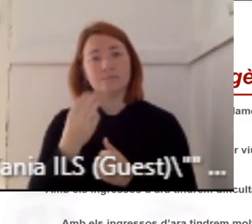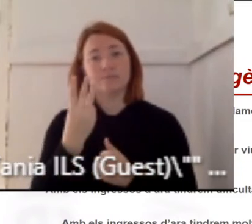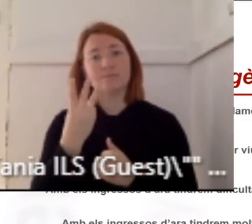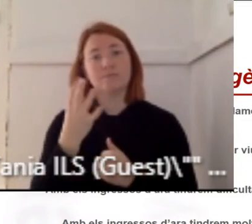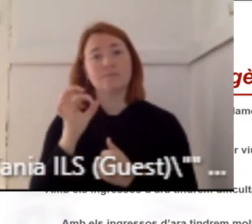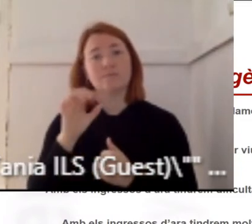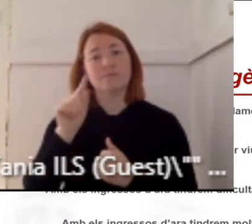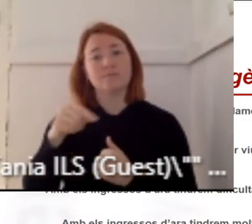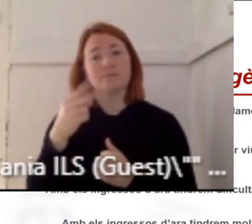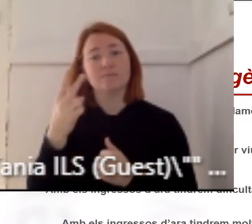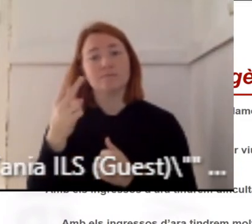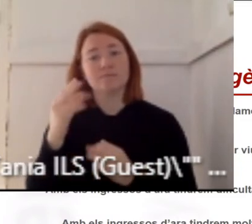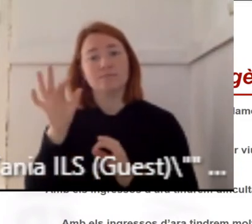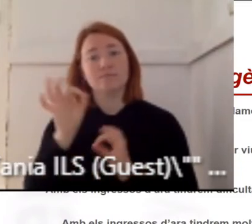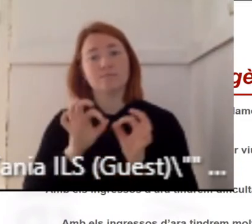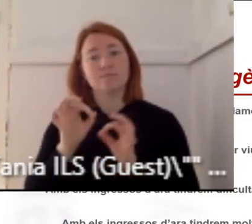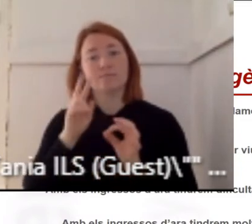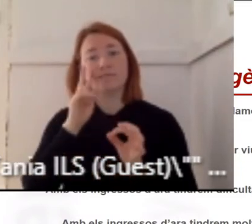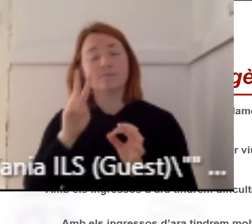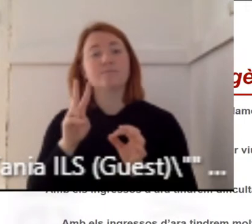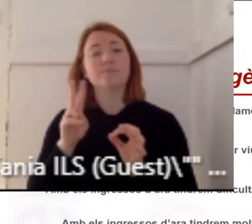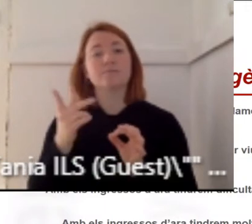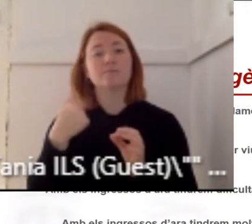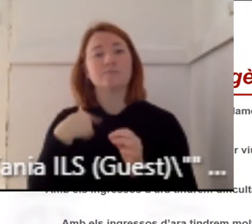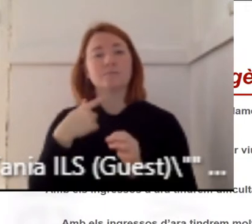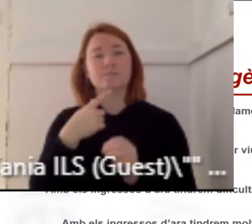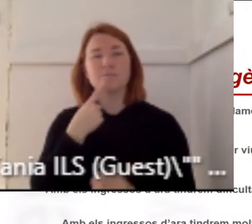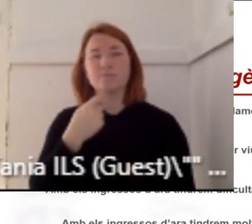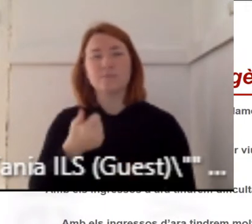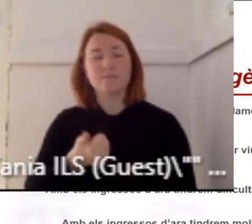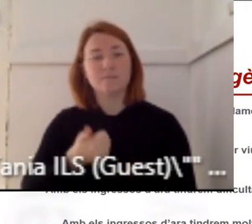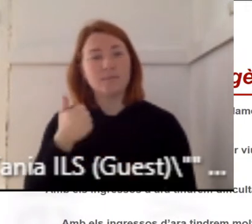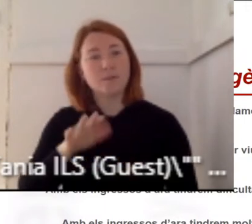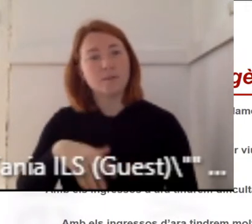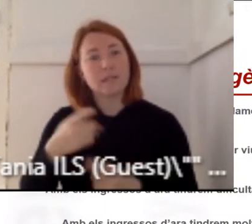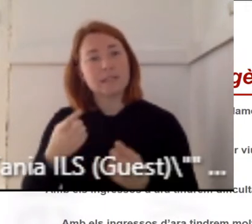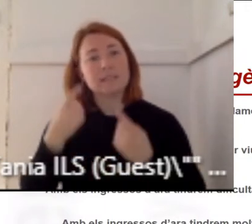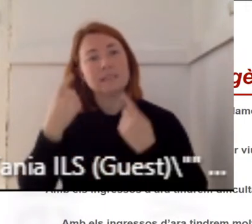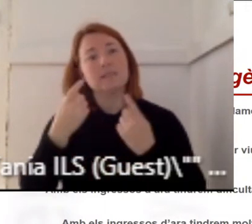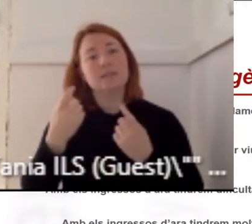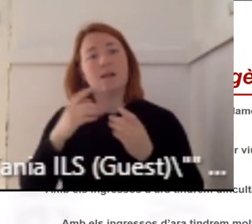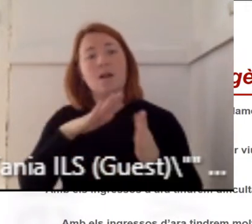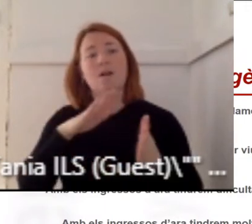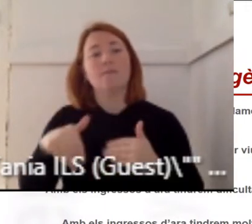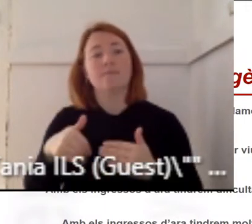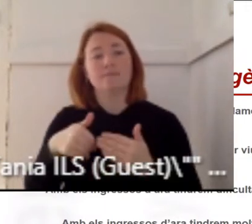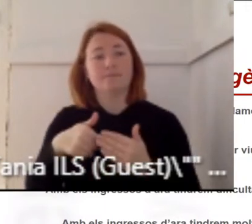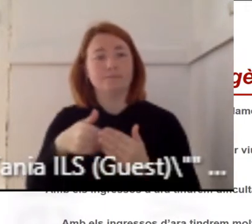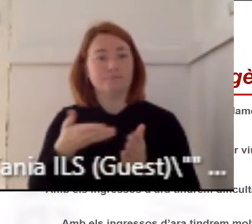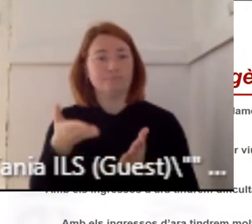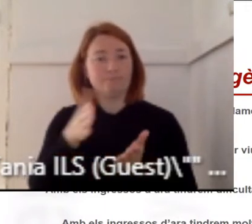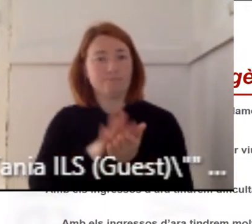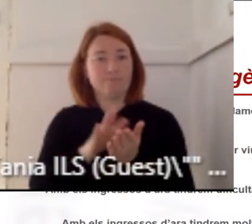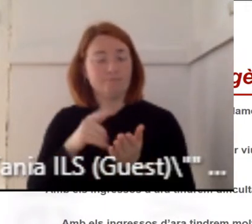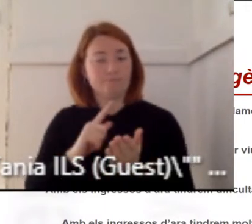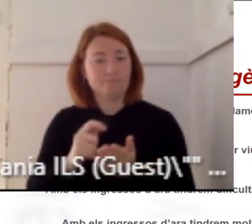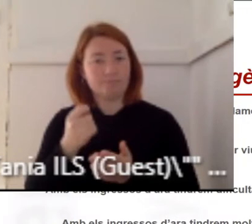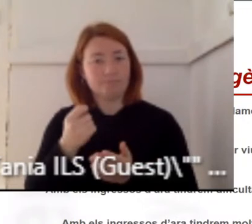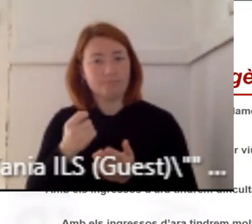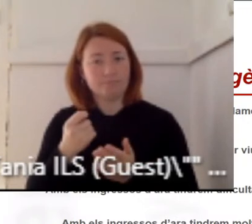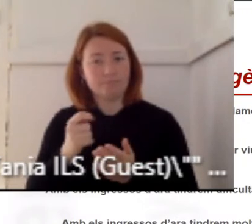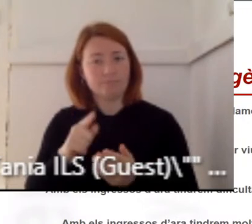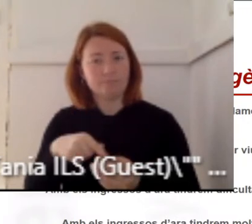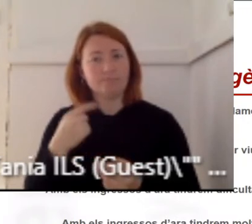l'actualitat tindran més dificultats o moltes dificultats per poder arribar a finals de mes i quasi un 40% de les dones diuen que la seva